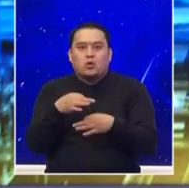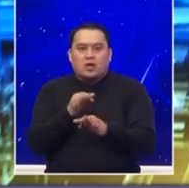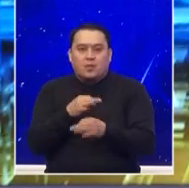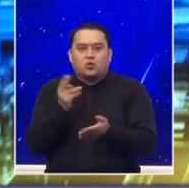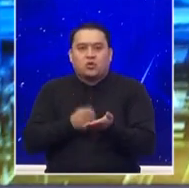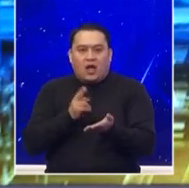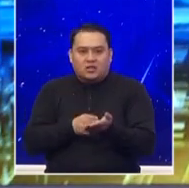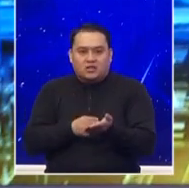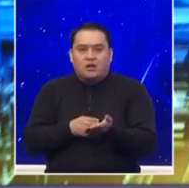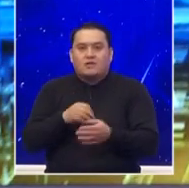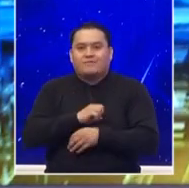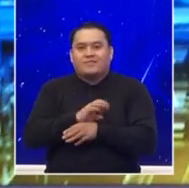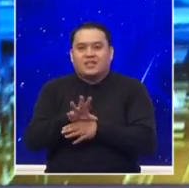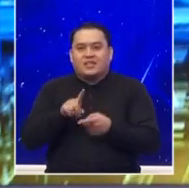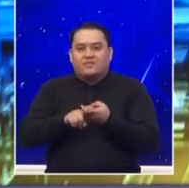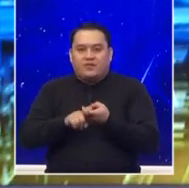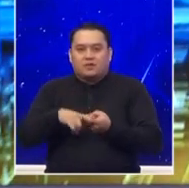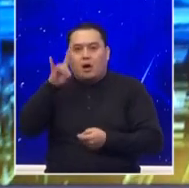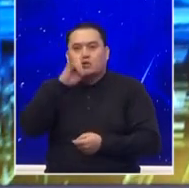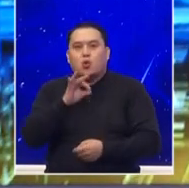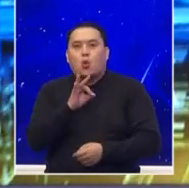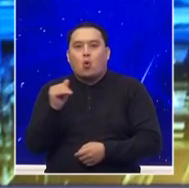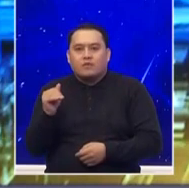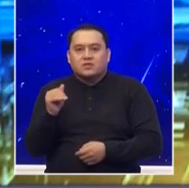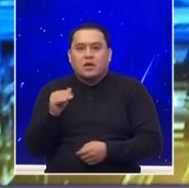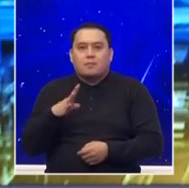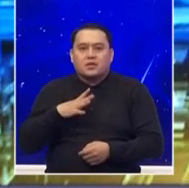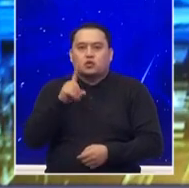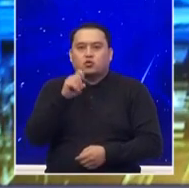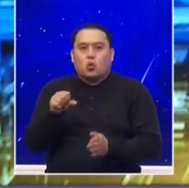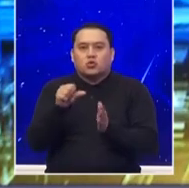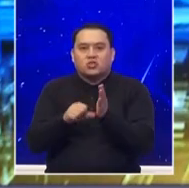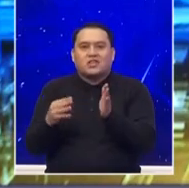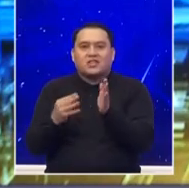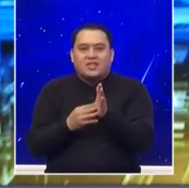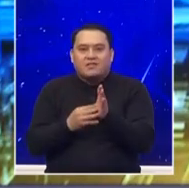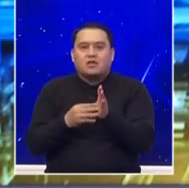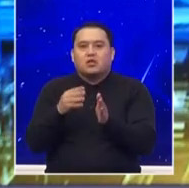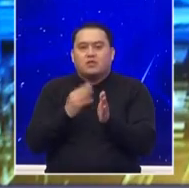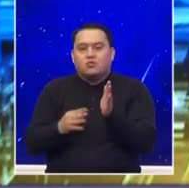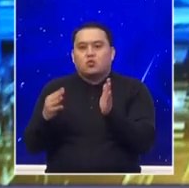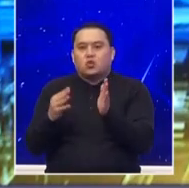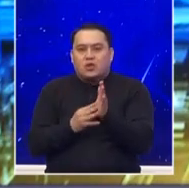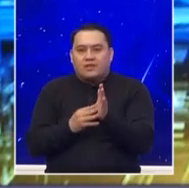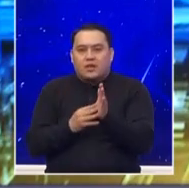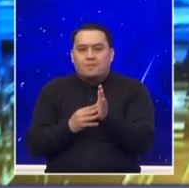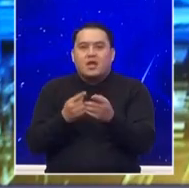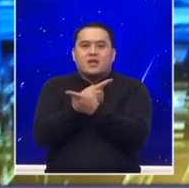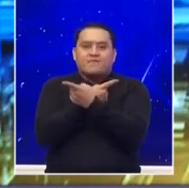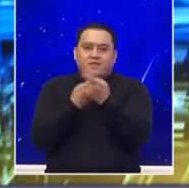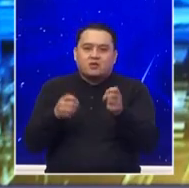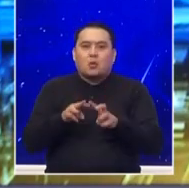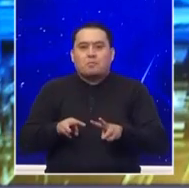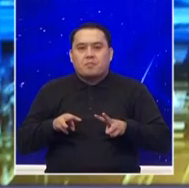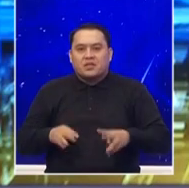подтвержденных случаев коронавирусной инфекции в стране по официальным данным составило 169 099. По информации Минздрава,